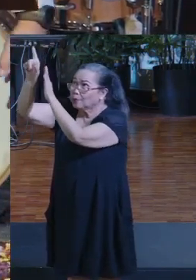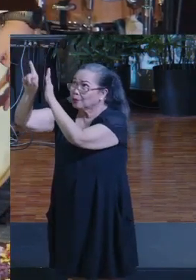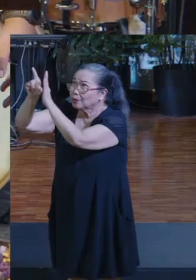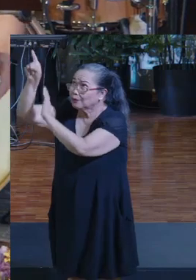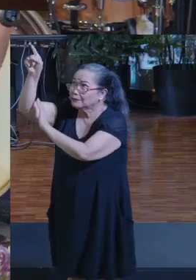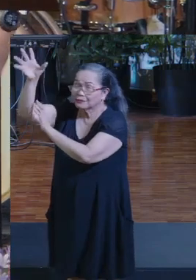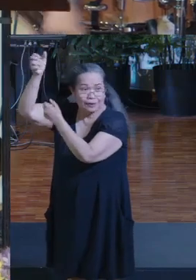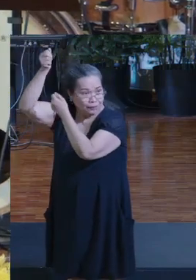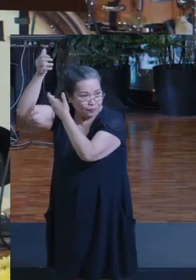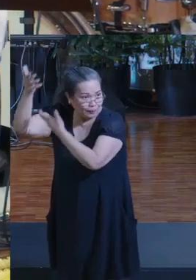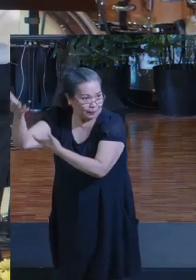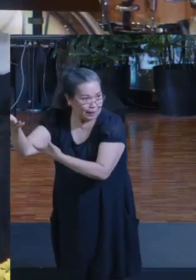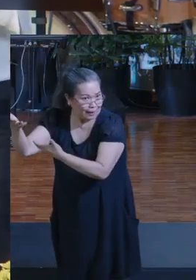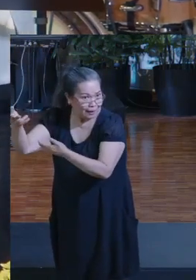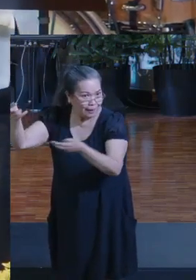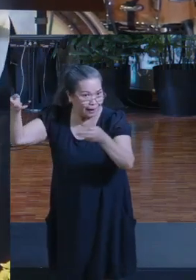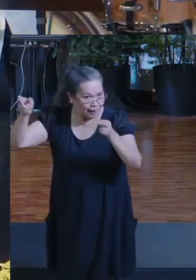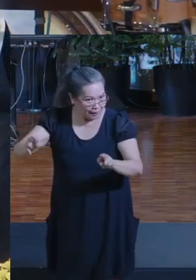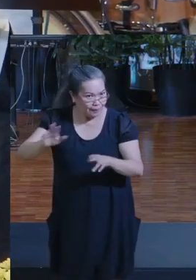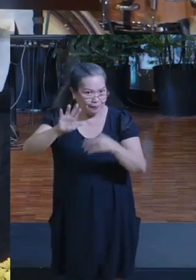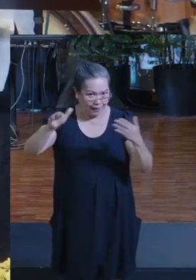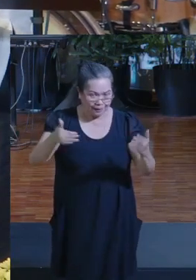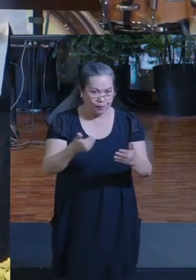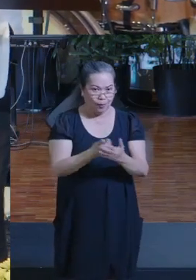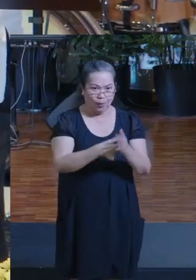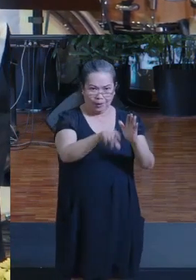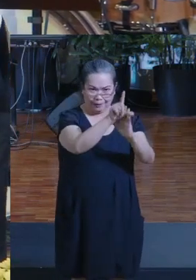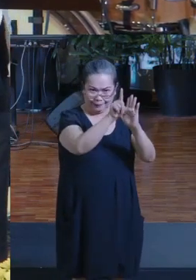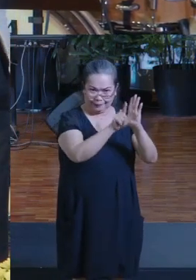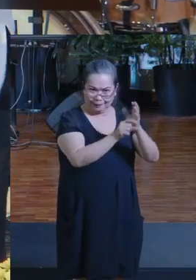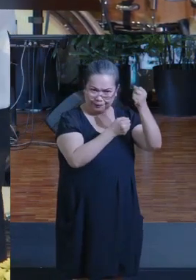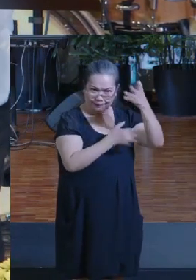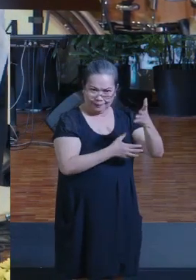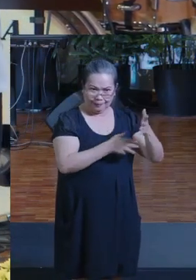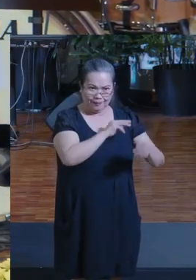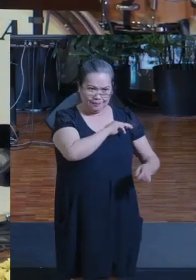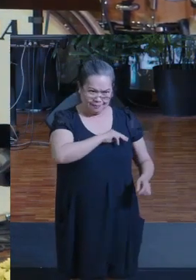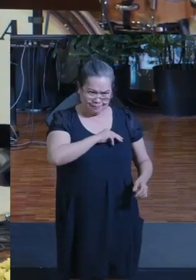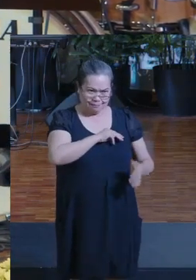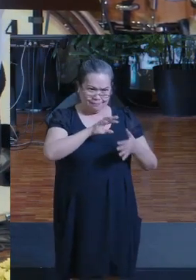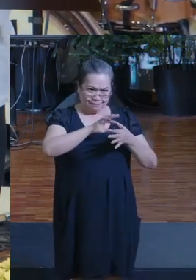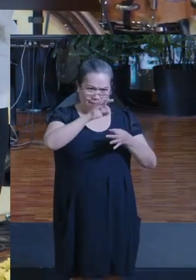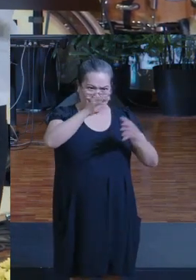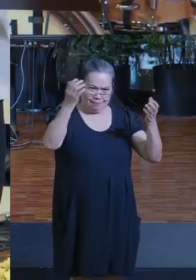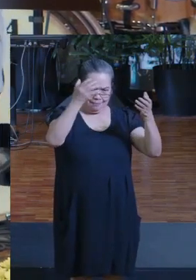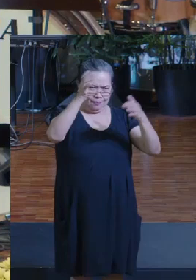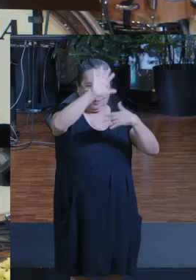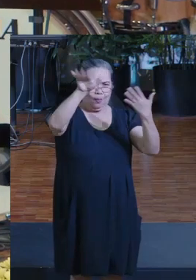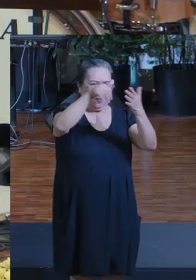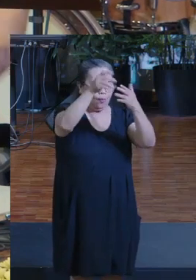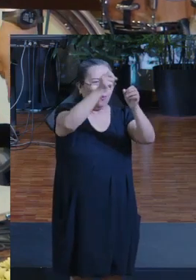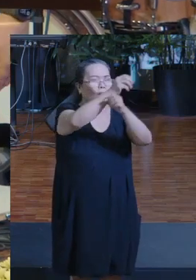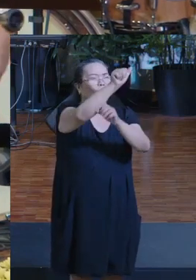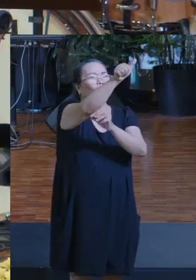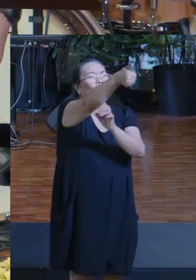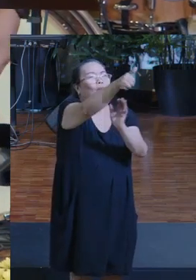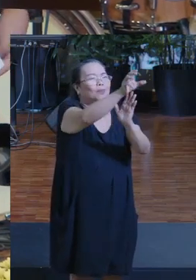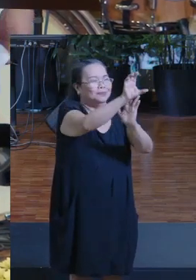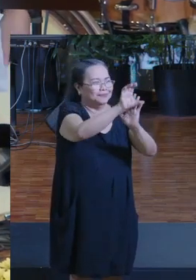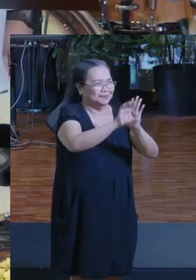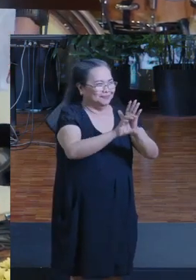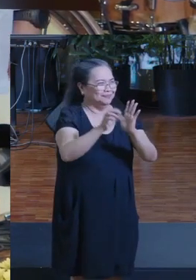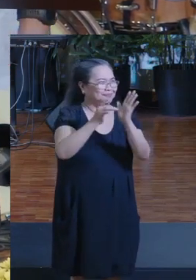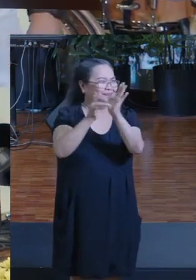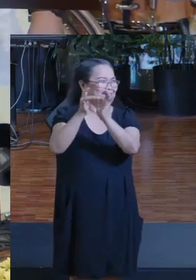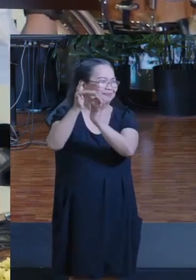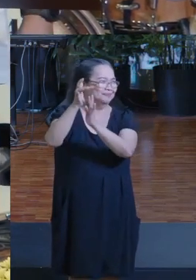Sa kanya na-fulfill ang lahat ng batas. Moral, civil, ceremonial. Ay natupad lahat kay